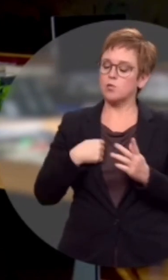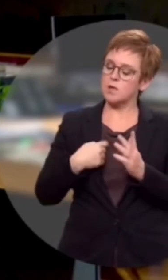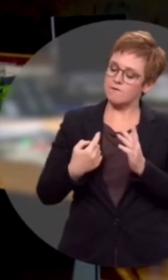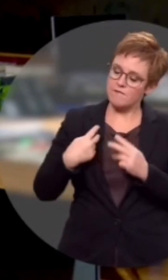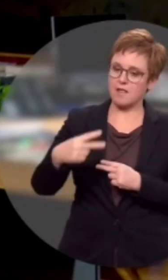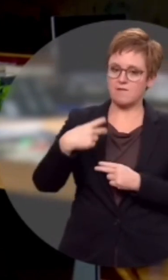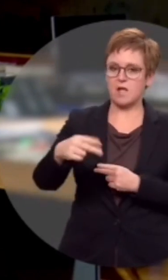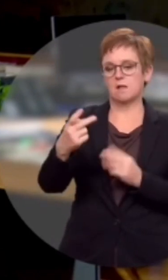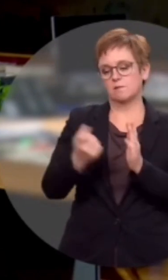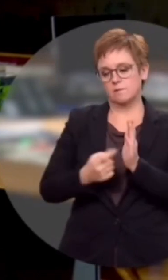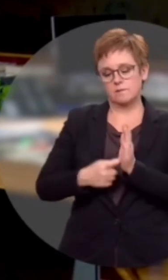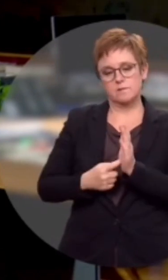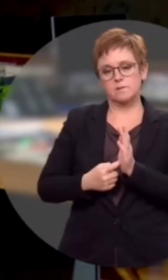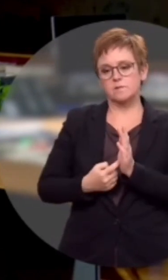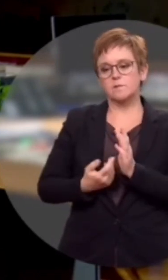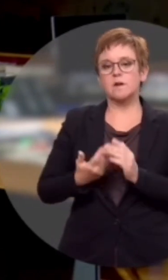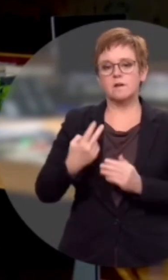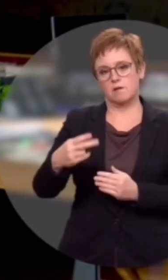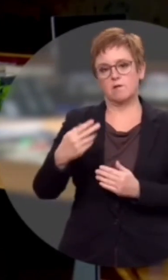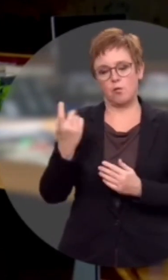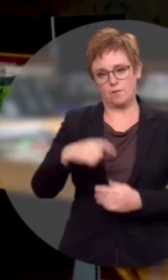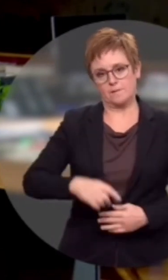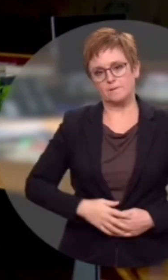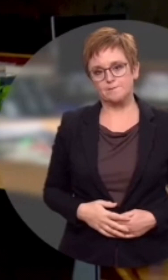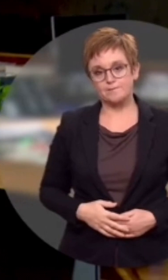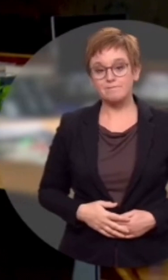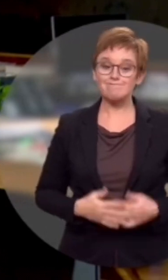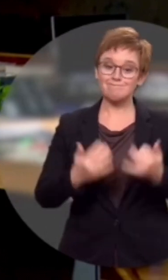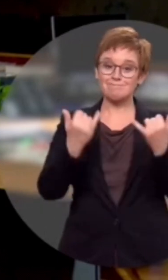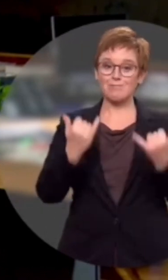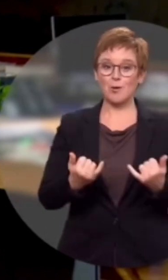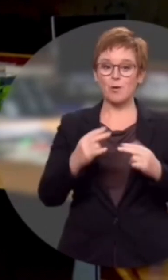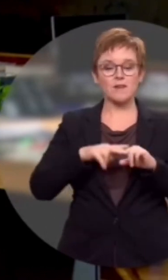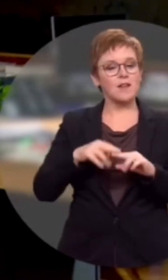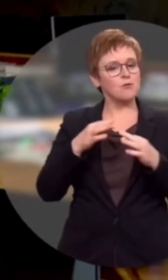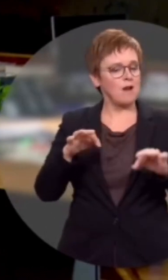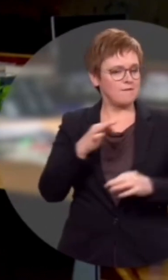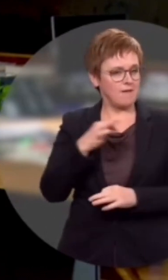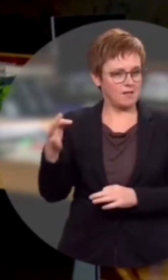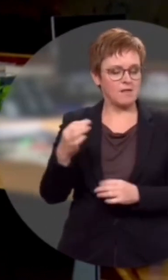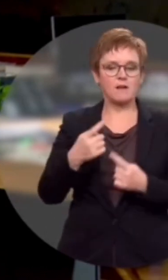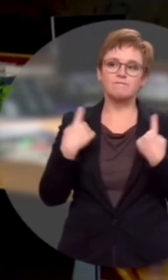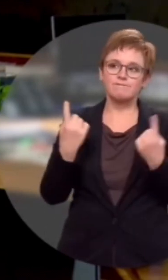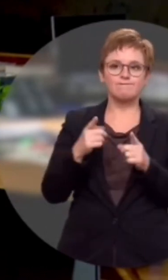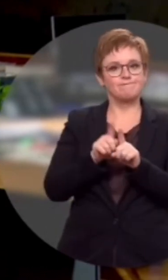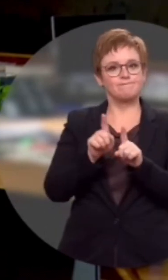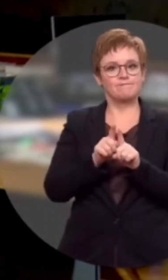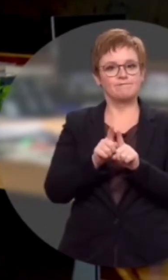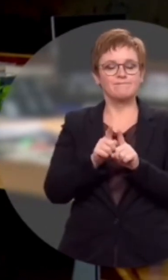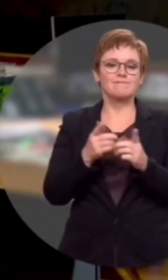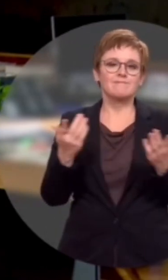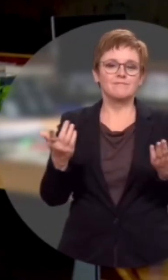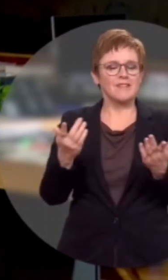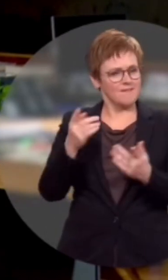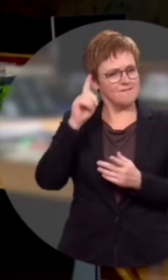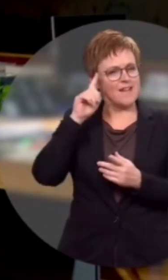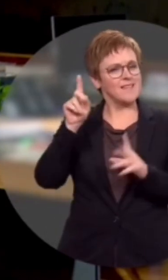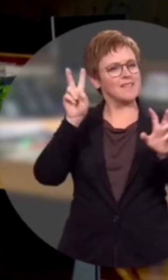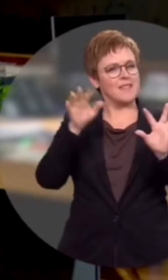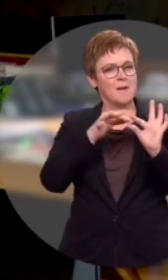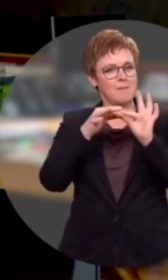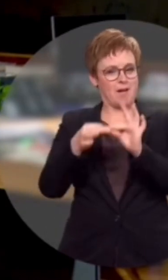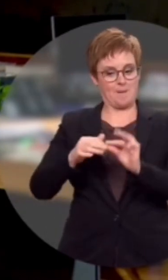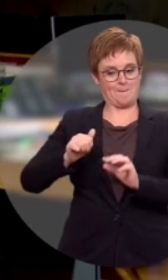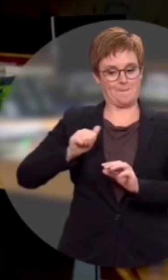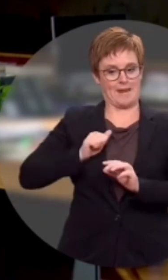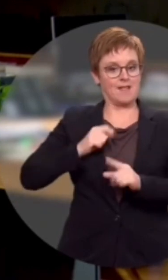einzufordern. Meine Damen und Herren, am heutigen Nationalfeiertag möchte ich auch unsere immerwährende